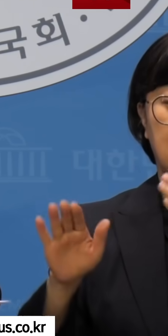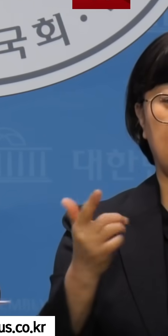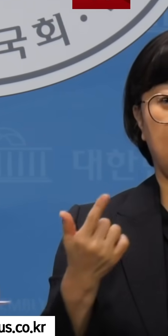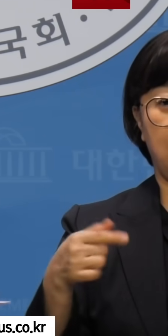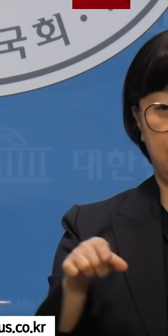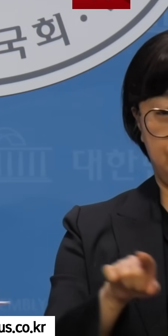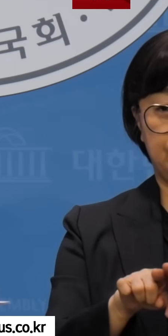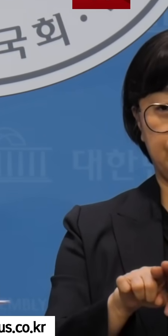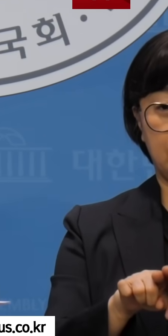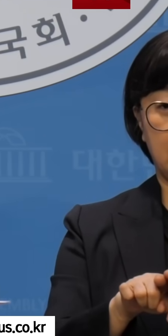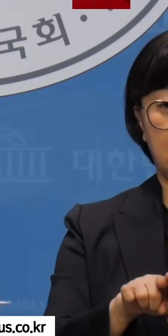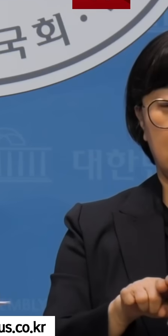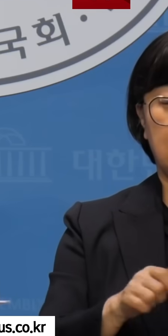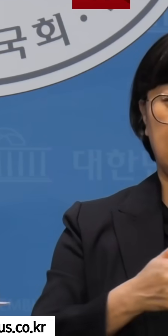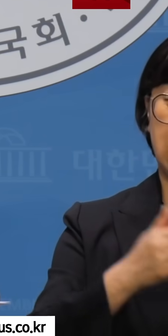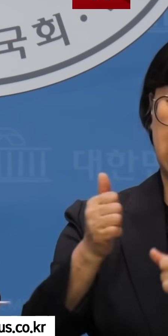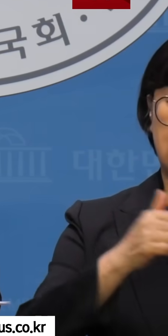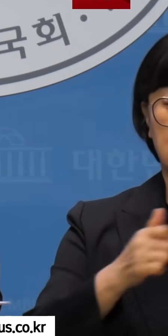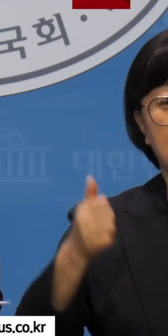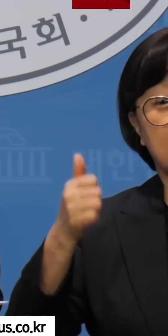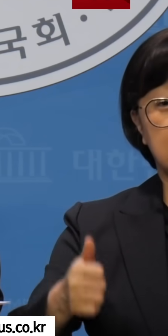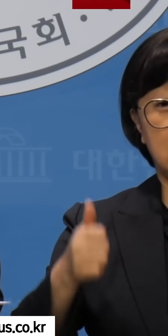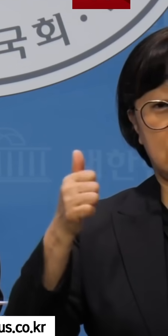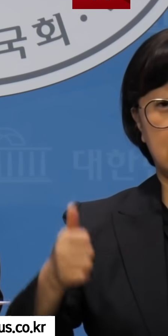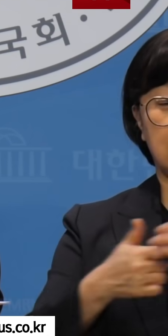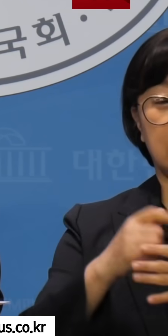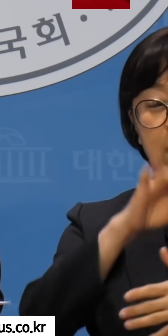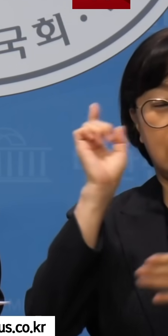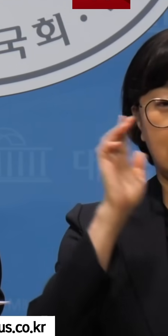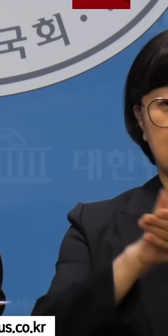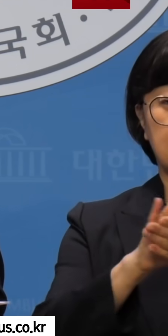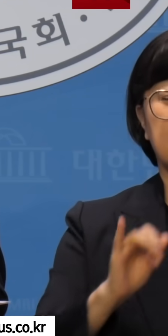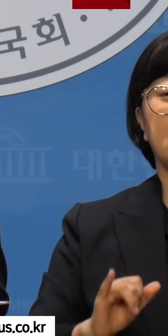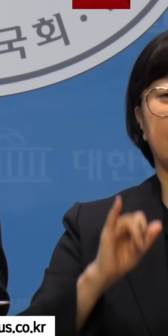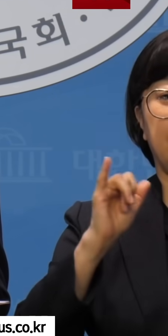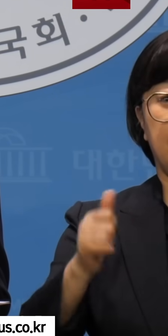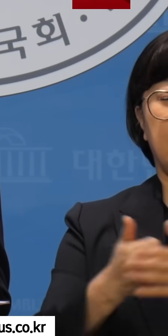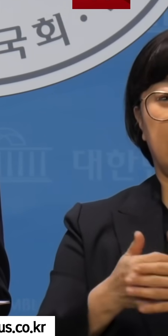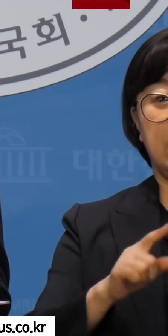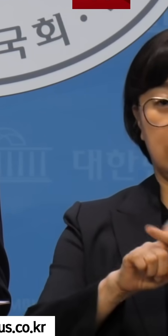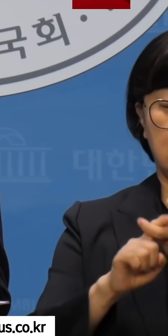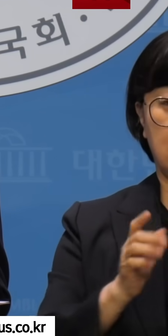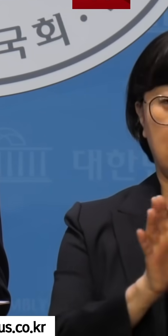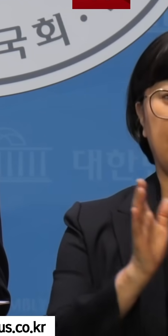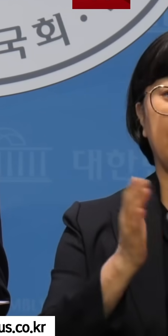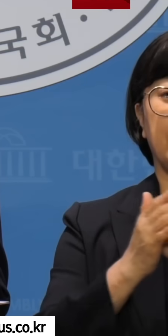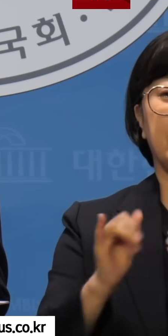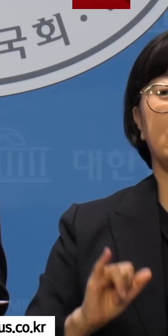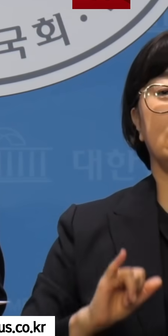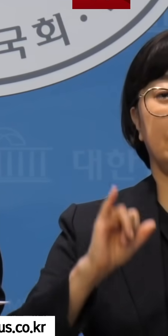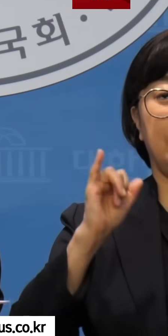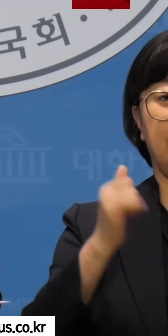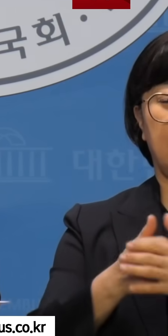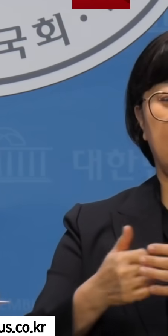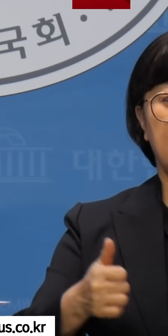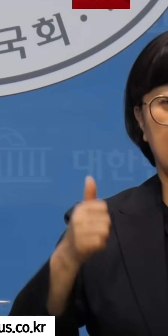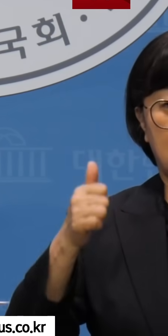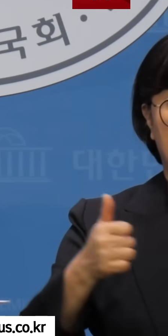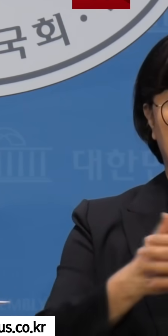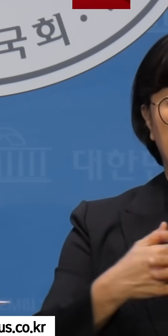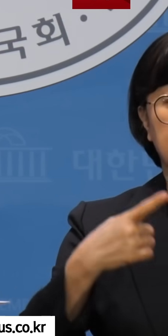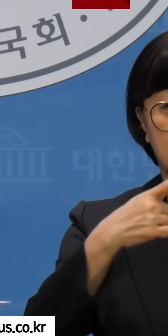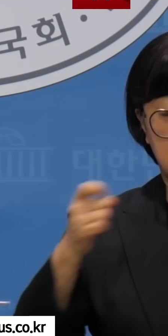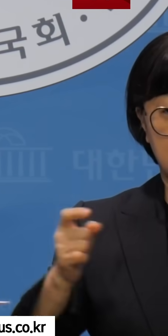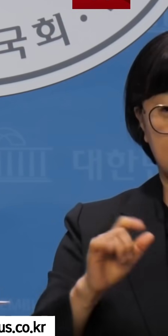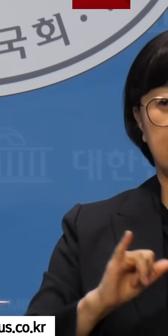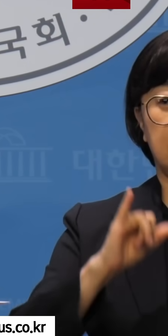갑시다. 승자독식 무한경쟁, 각자 도생의 세상에서 연대와 협력의 세상으로, 대결과 적대의